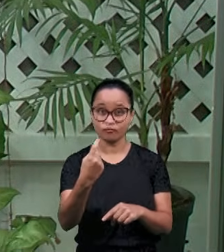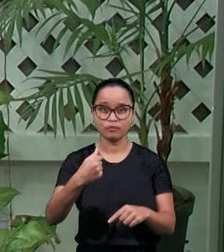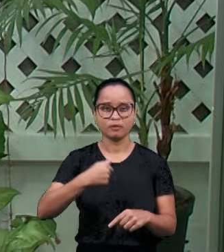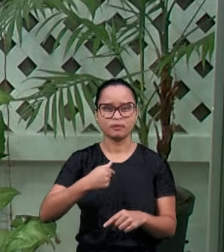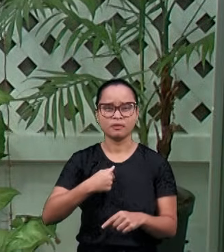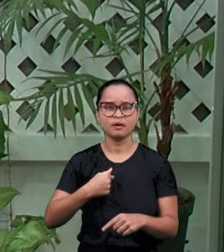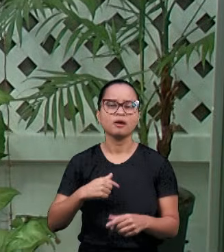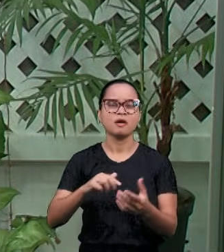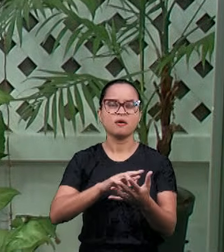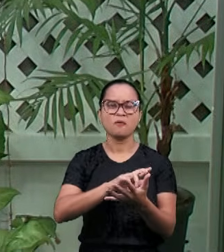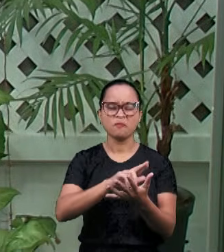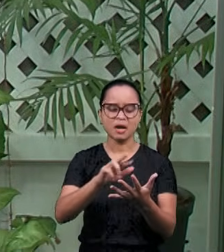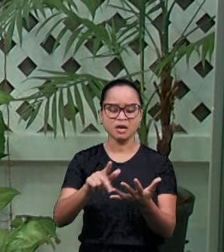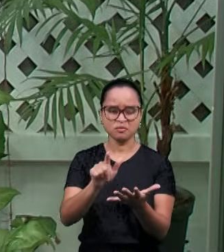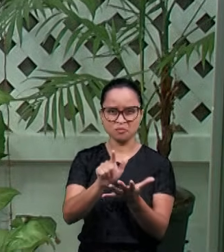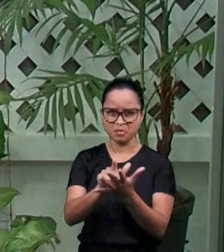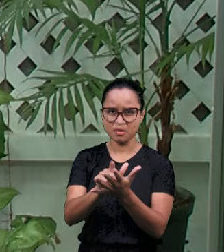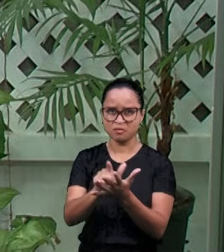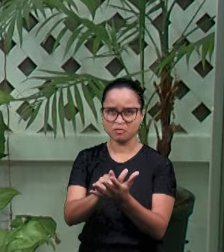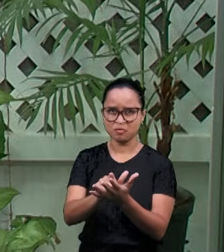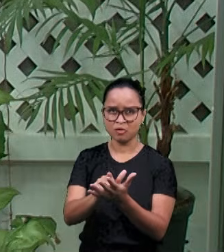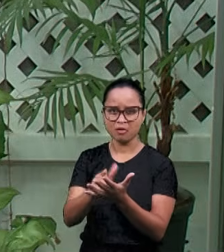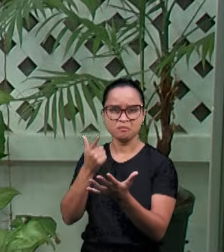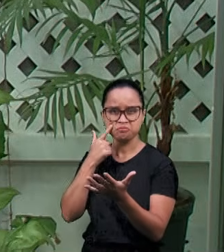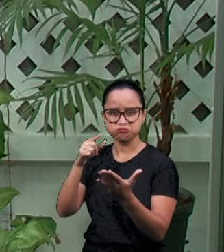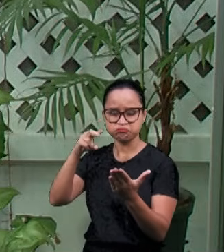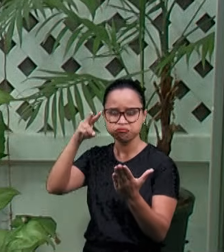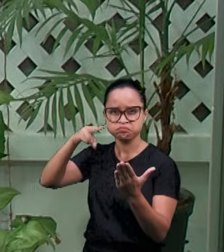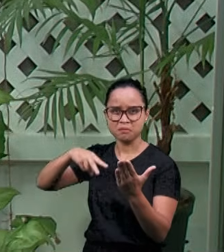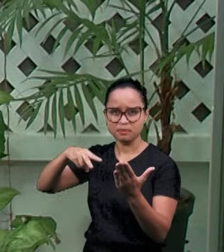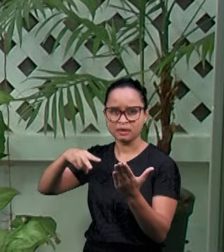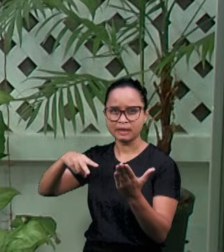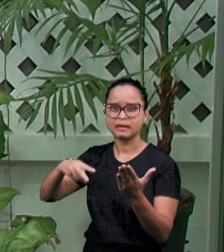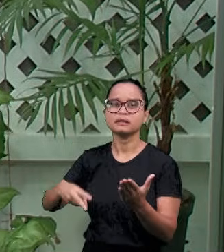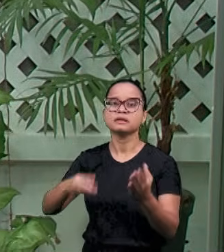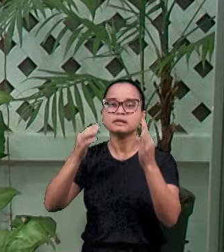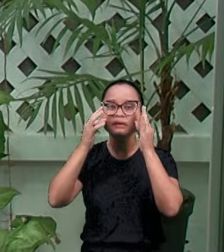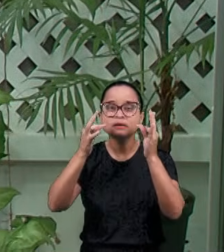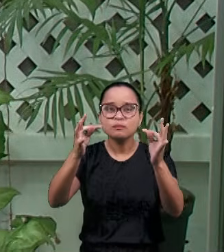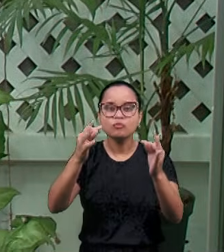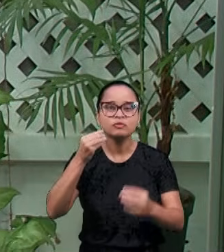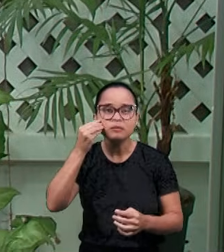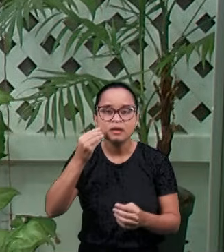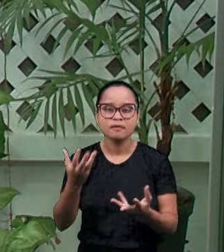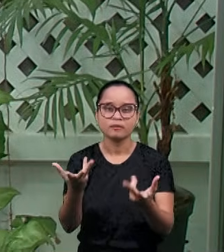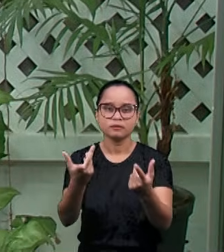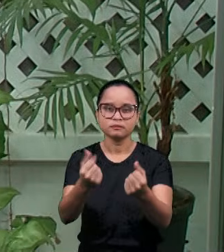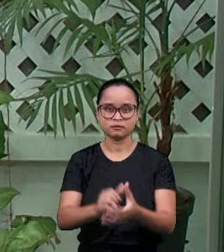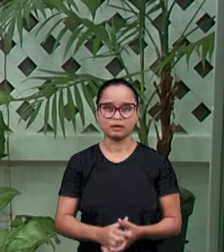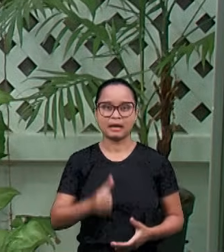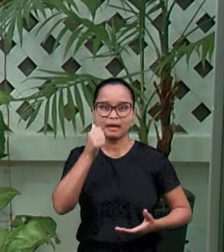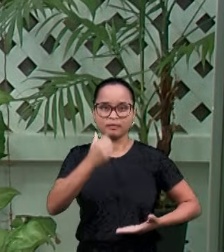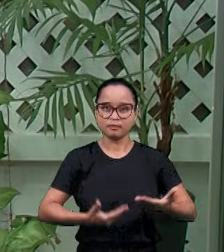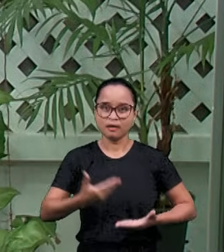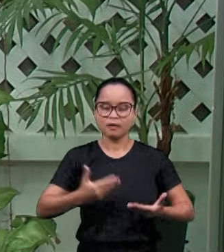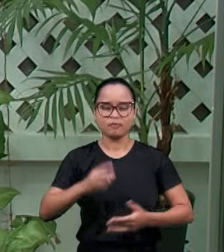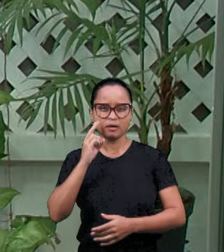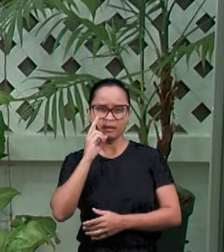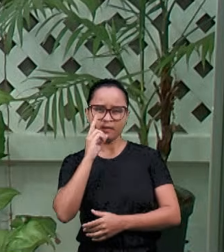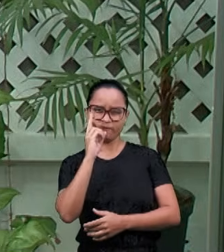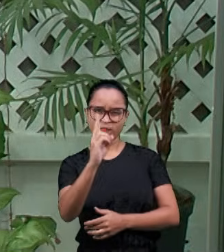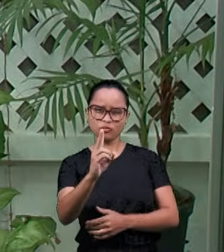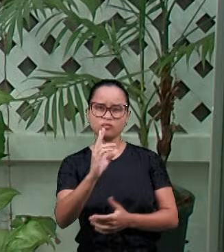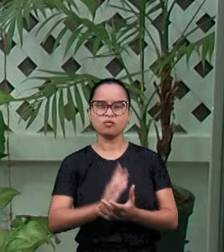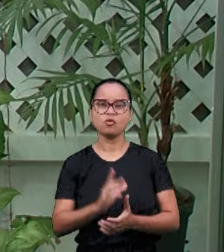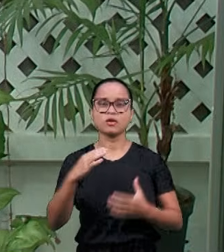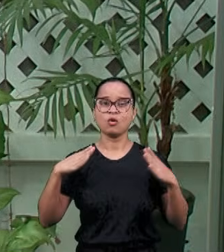avec divers témoignages ici. La sœur a une vision d'un ange au moment d'une guérison que le Seigneur était